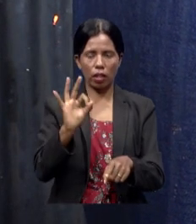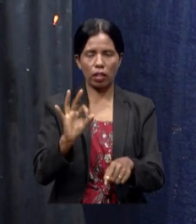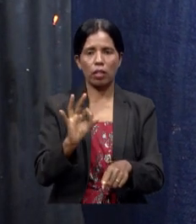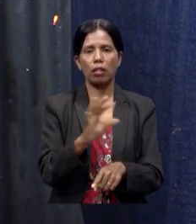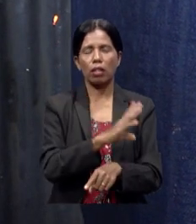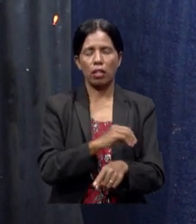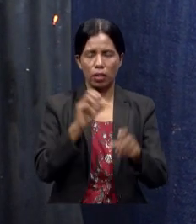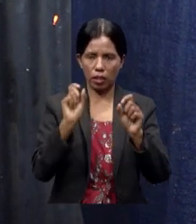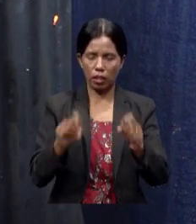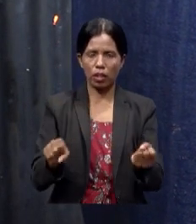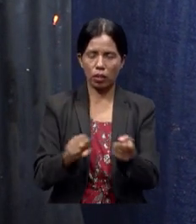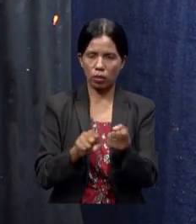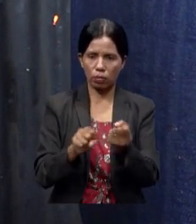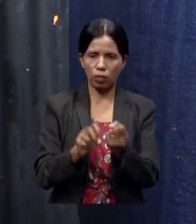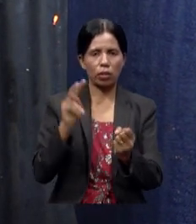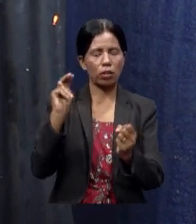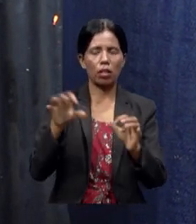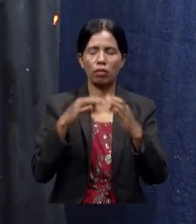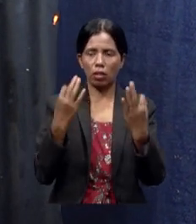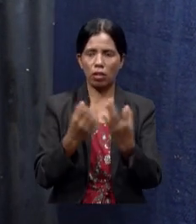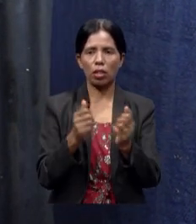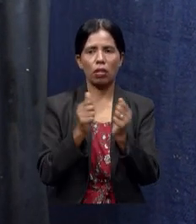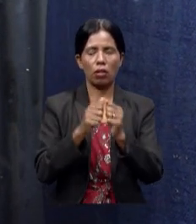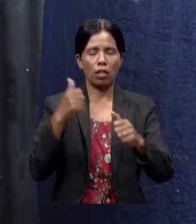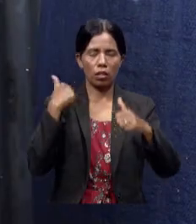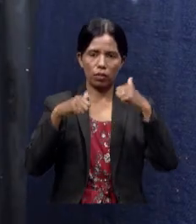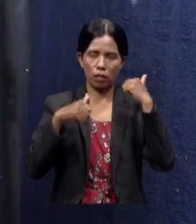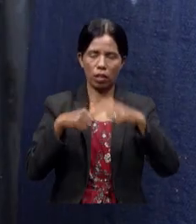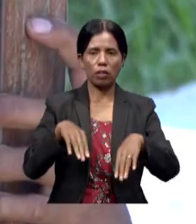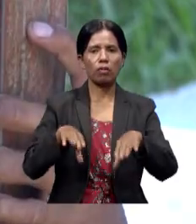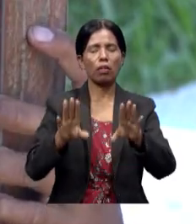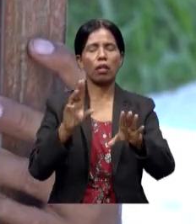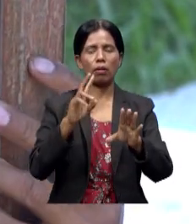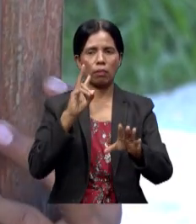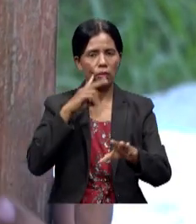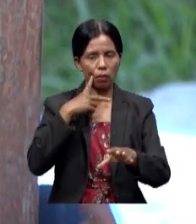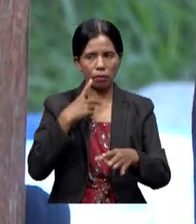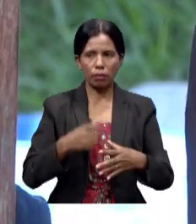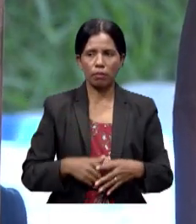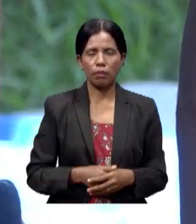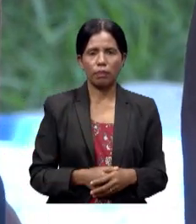tenki sustenta ne familia ho det atividade fan morotahan.